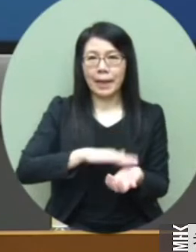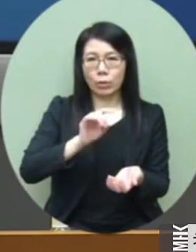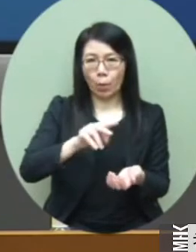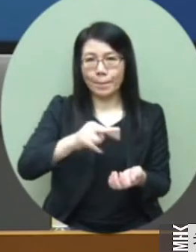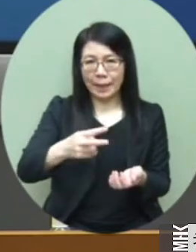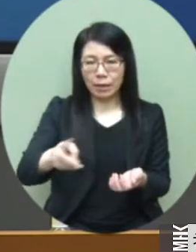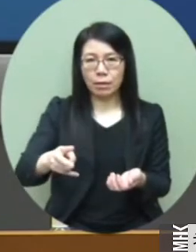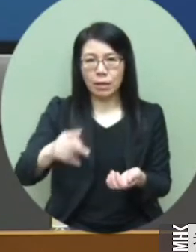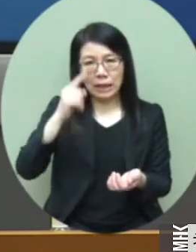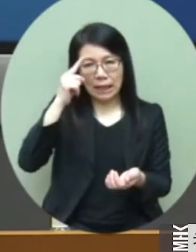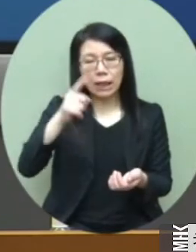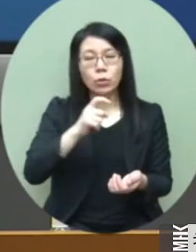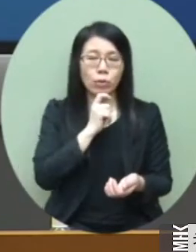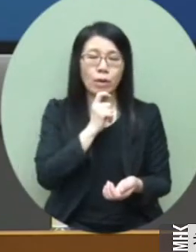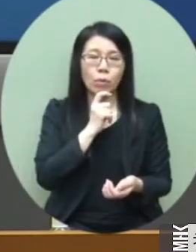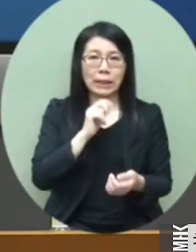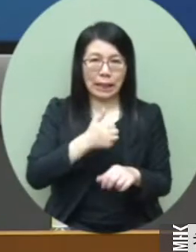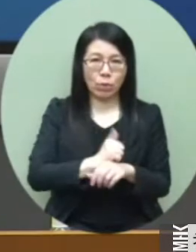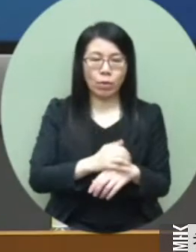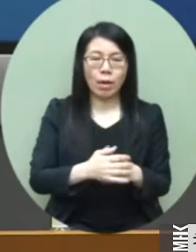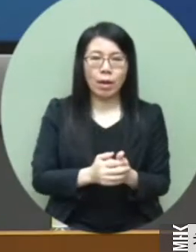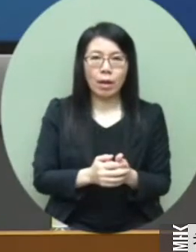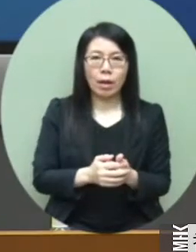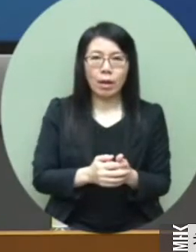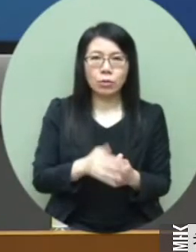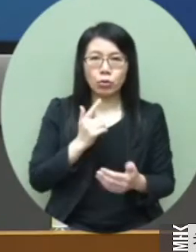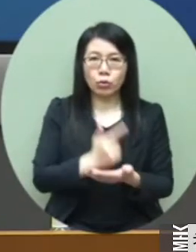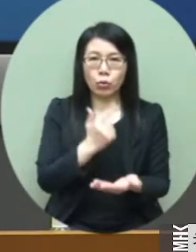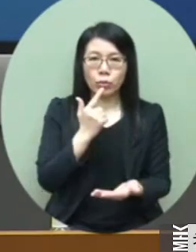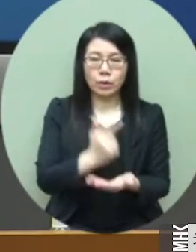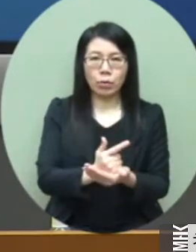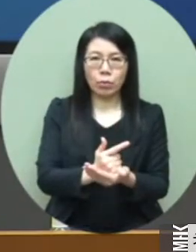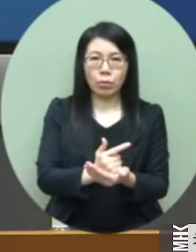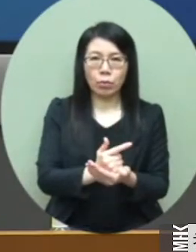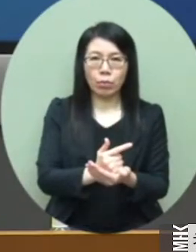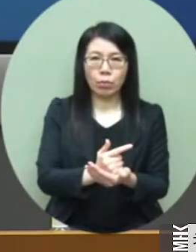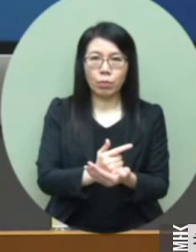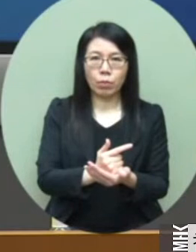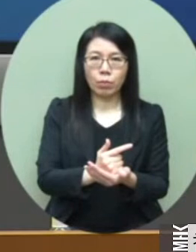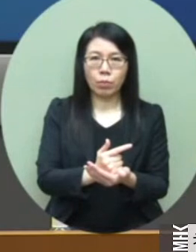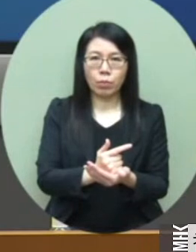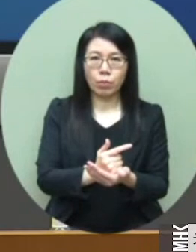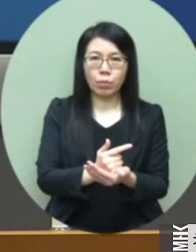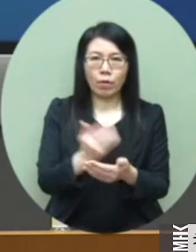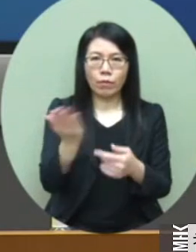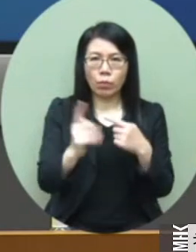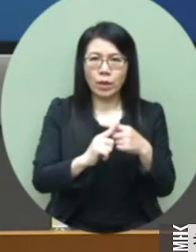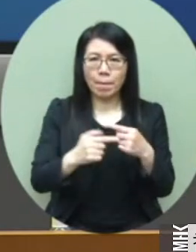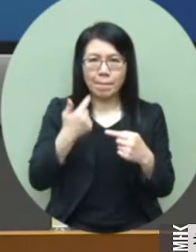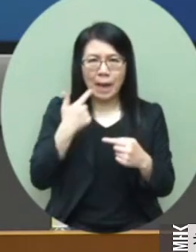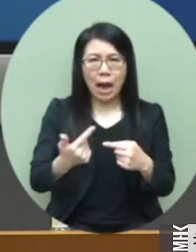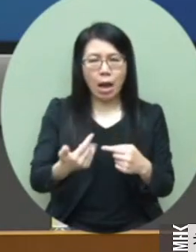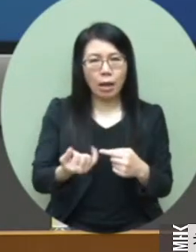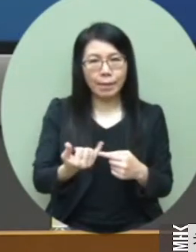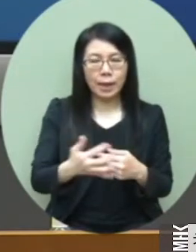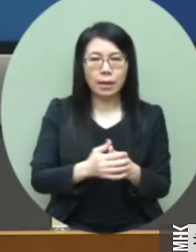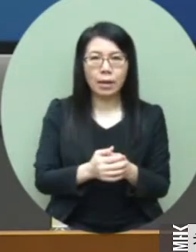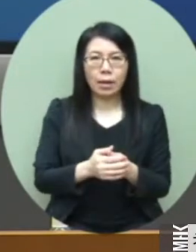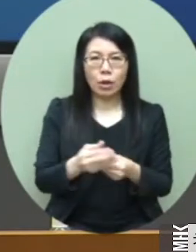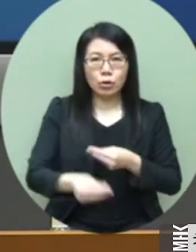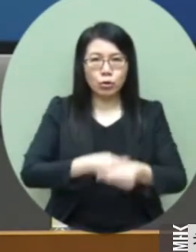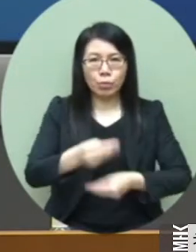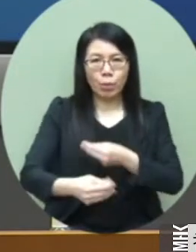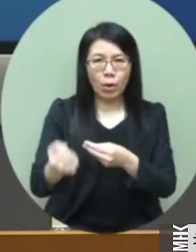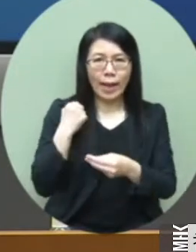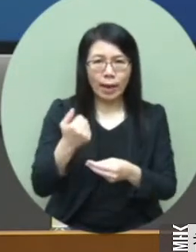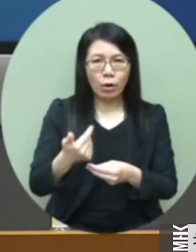是对我们这个变种的病毒对我们的风险是怎么样，它的传播力跟